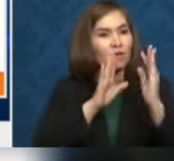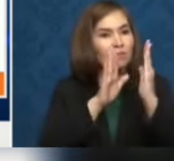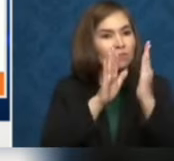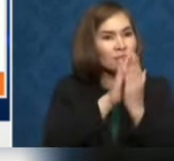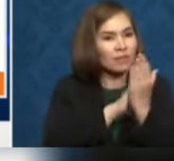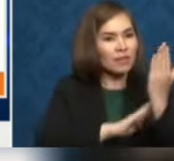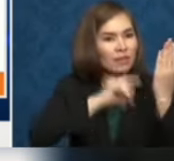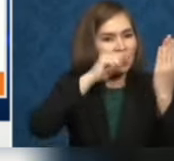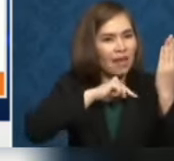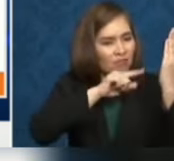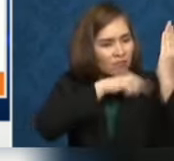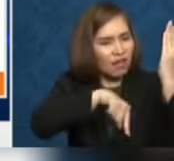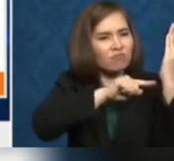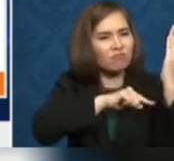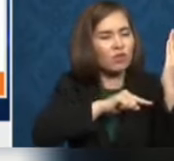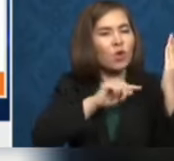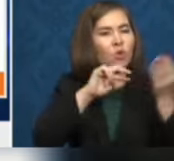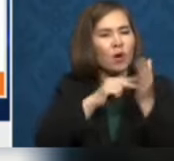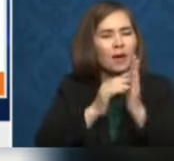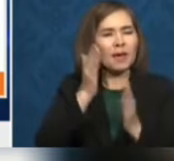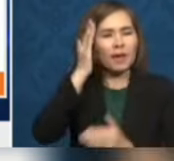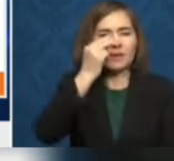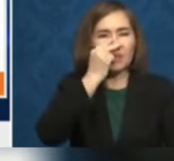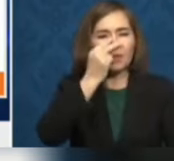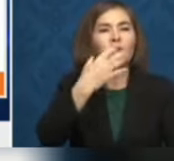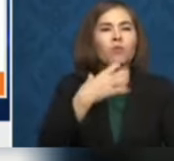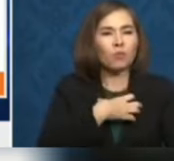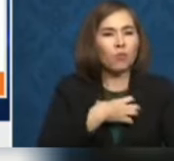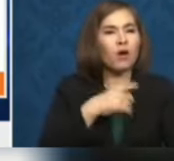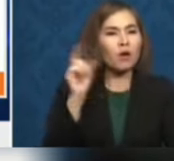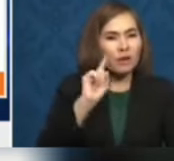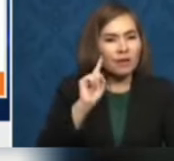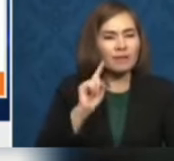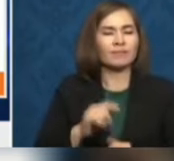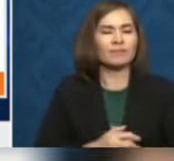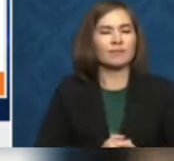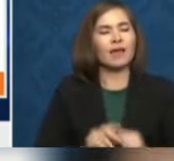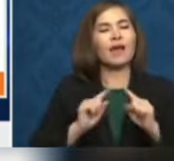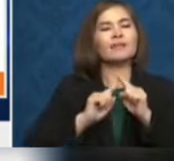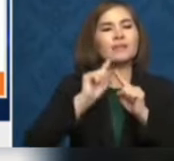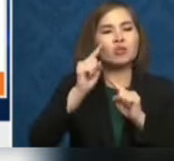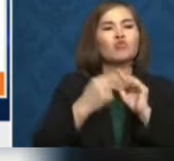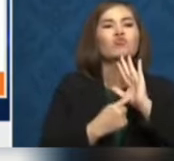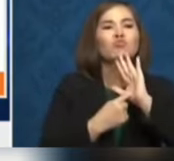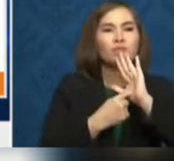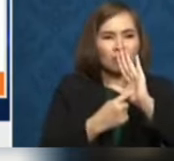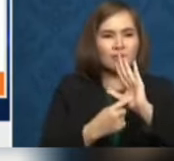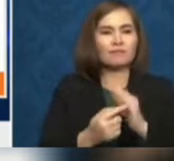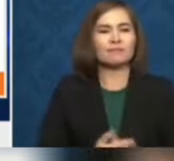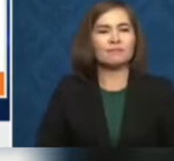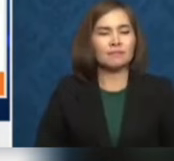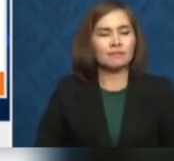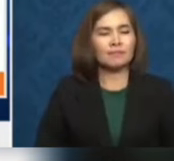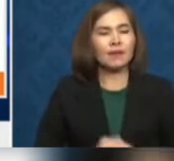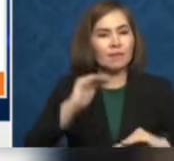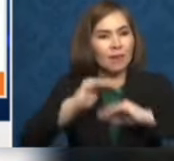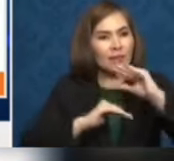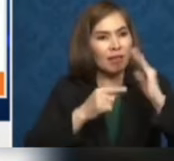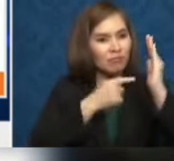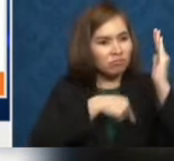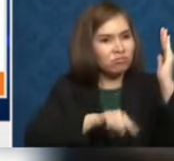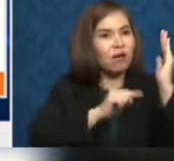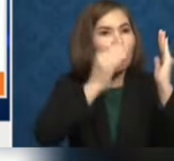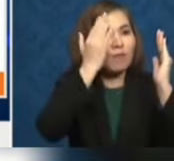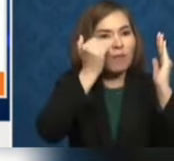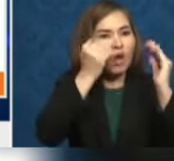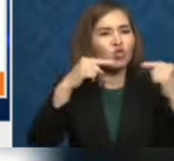ก็ประเทศไทยมันเป็นเทรด Offที่เราต้องเลือกว่าอันที่ 1ยกตัวอย่างเราอาจจะพัฒนาพื้นที่นี้ให้